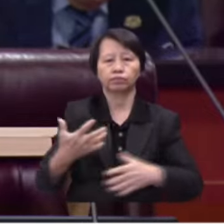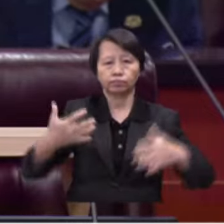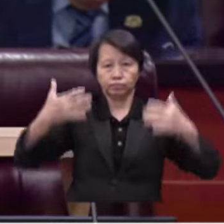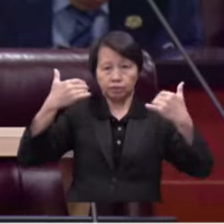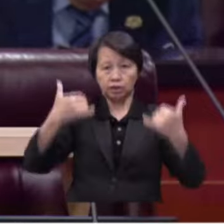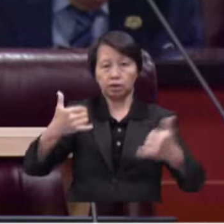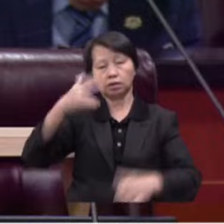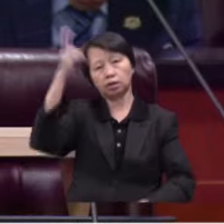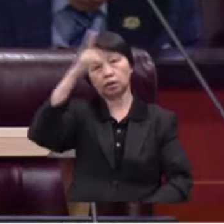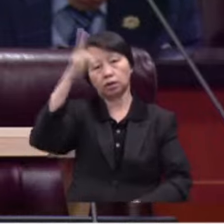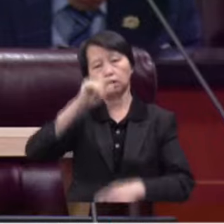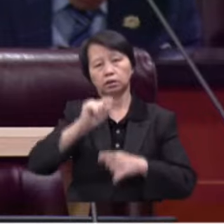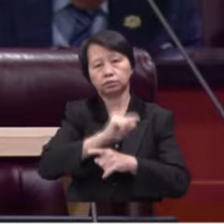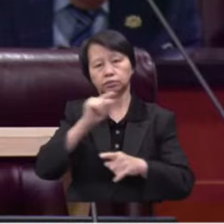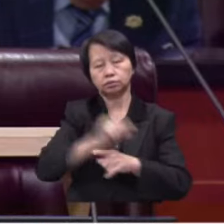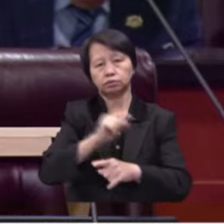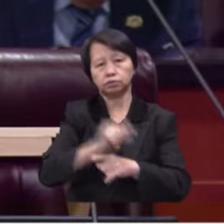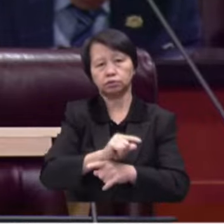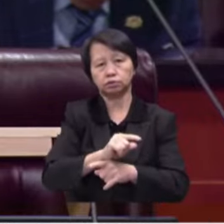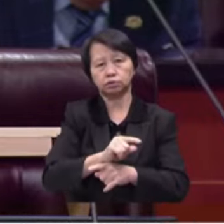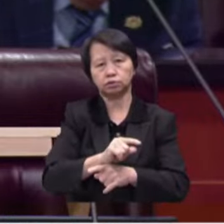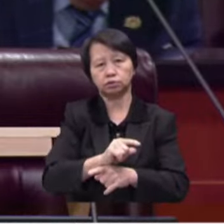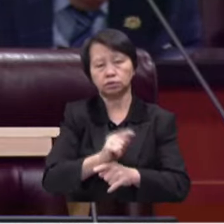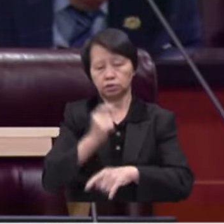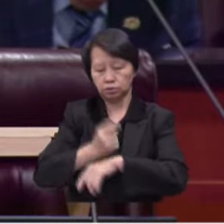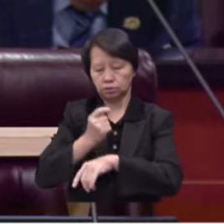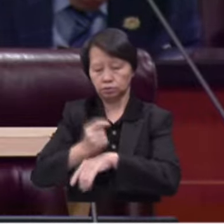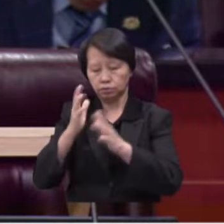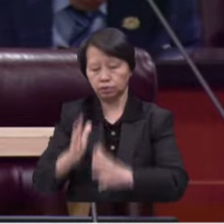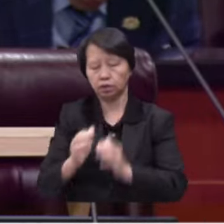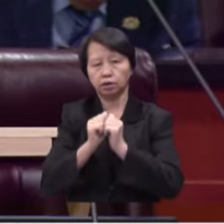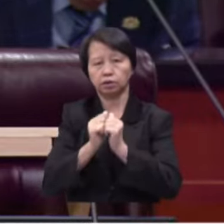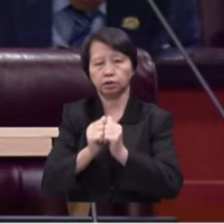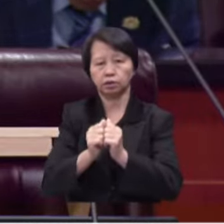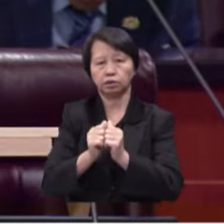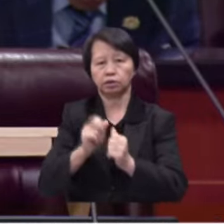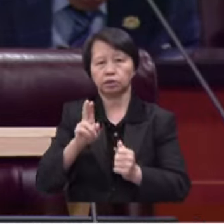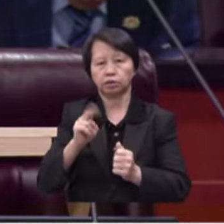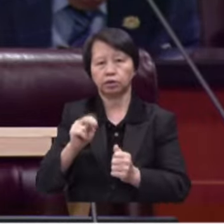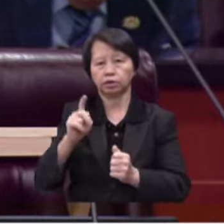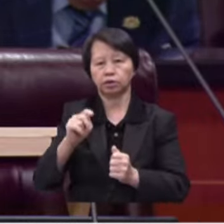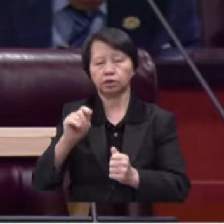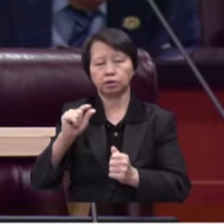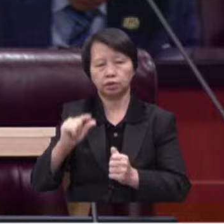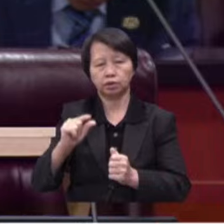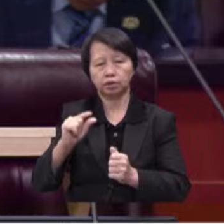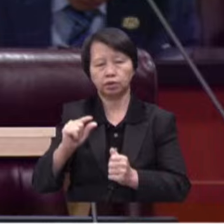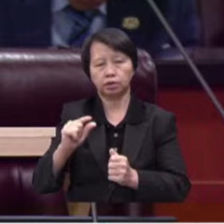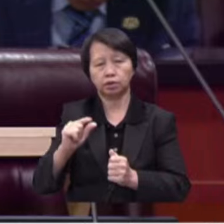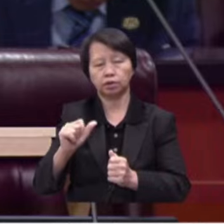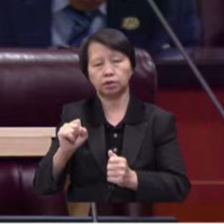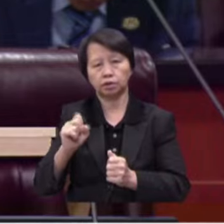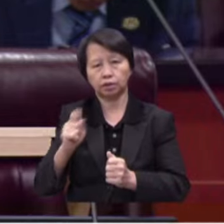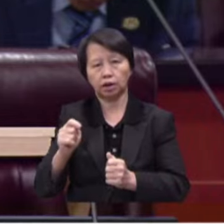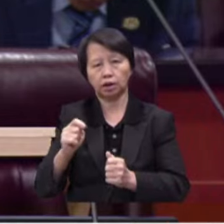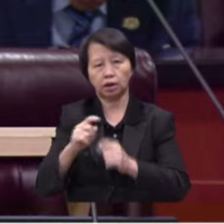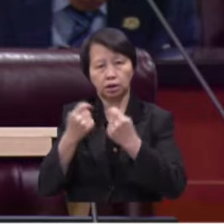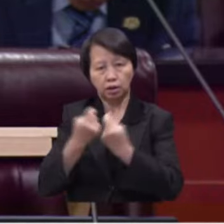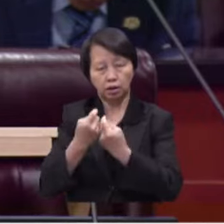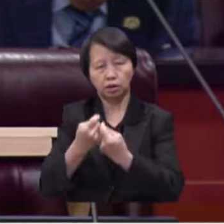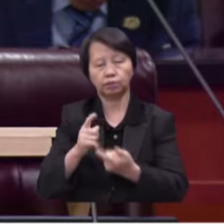kerajaan menggunakan platform pasukan petugas bersama juanta Force antara kerajaan